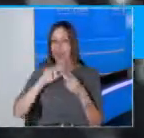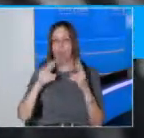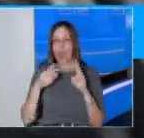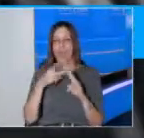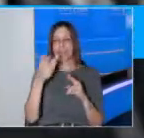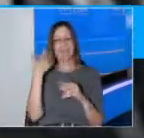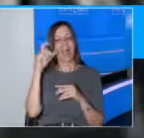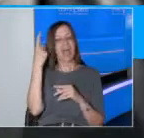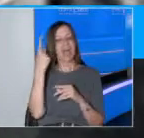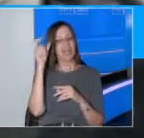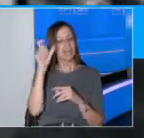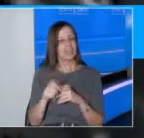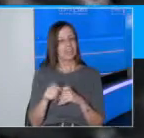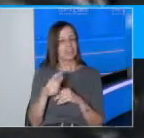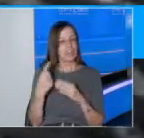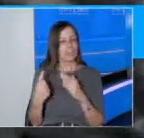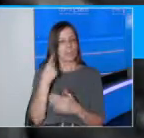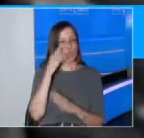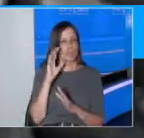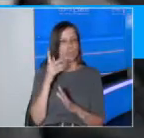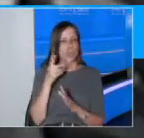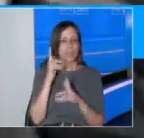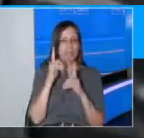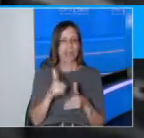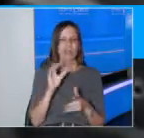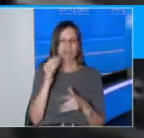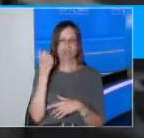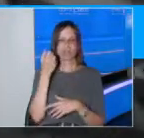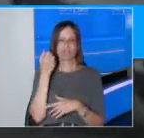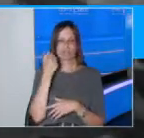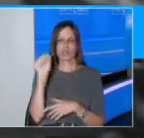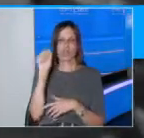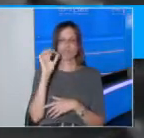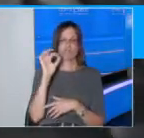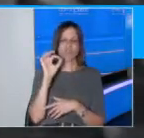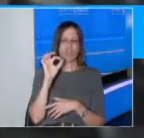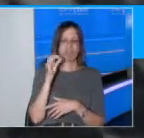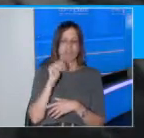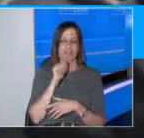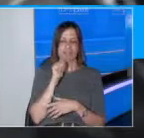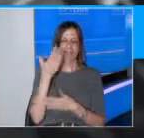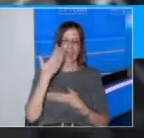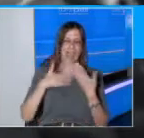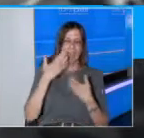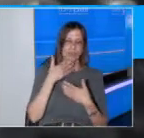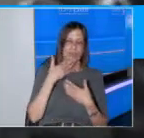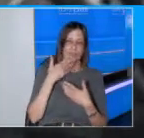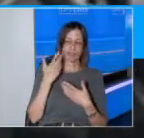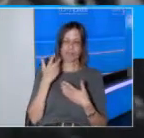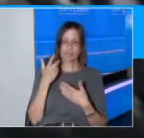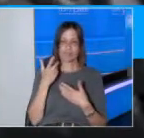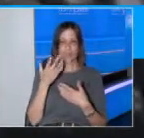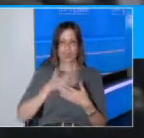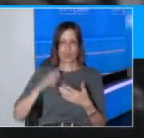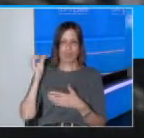נחשבה לאחת מהדמויות הבולטות ביותר במאבקם של מסורבי העלייה היהודים, שדרשו לצאת מברית המועצות ולהגיע